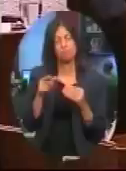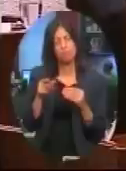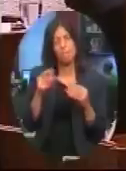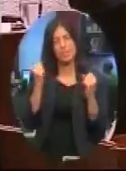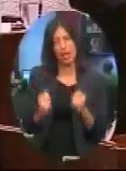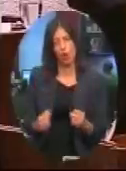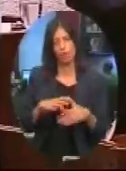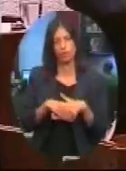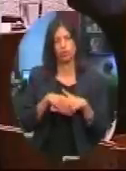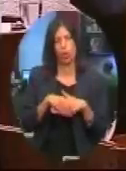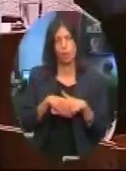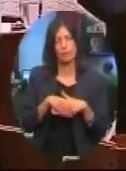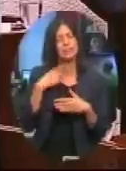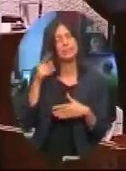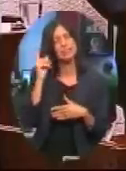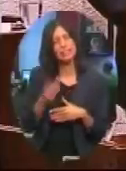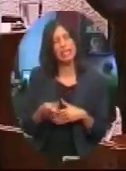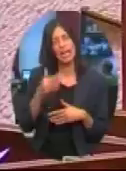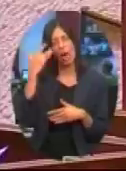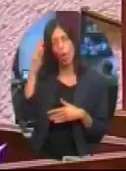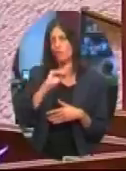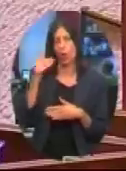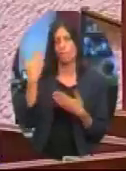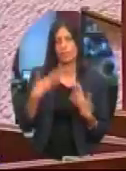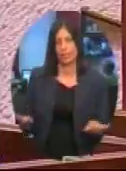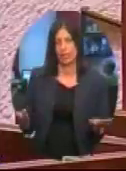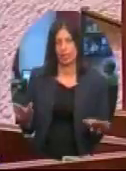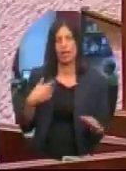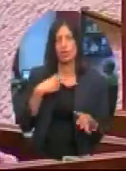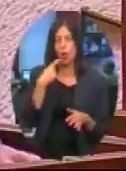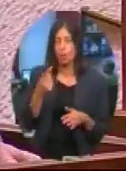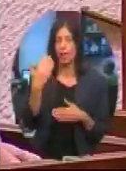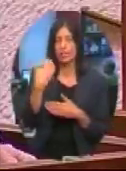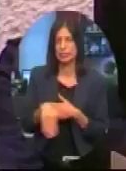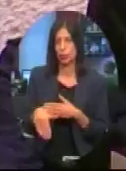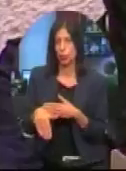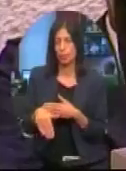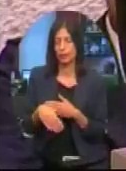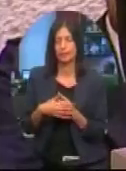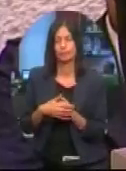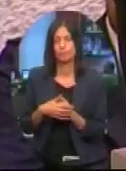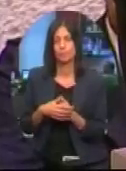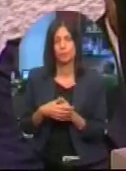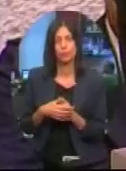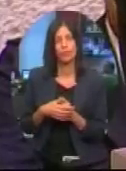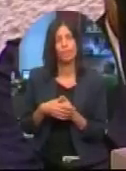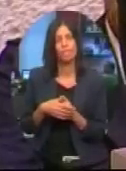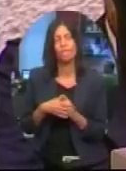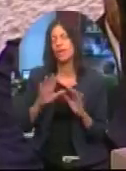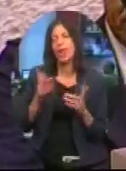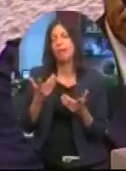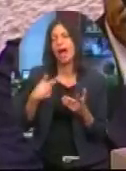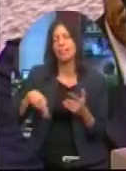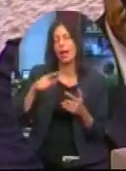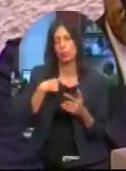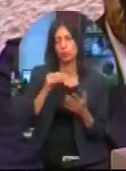ושלום. צריך לחלום ולא לוותר. אומר לך לסיום, אדוני הנשיא, למה אנחנו